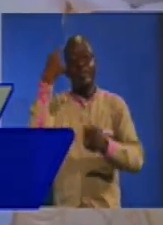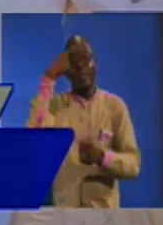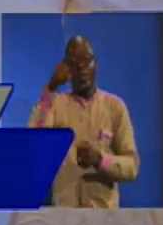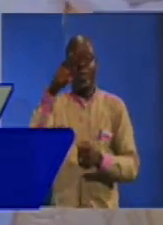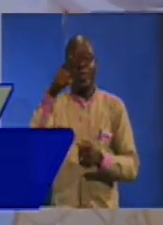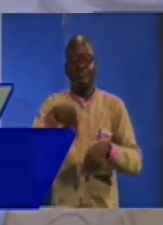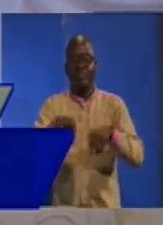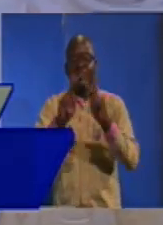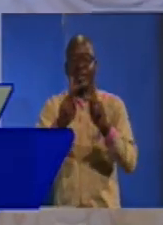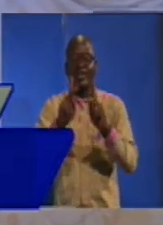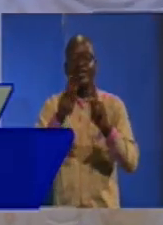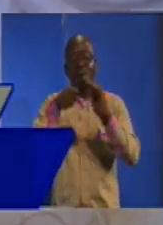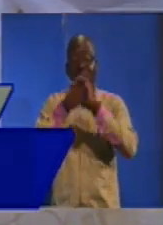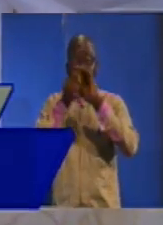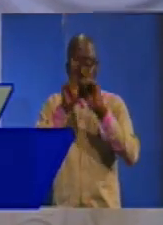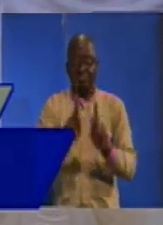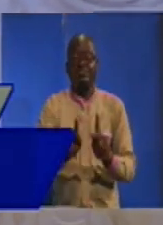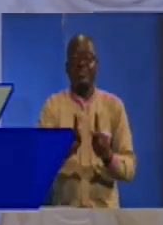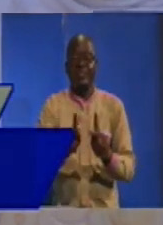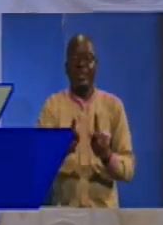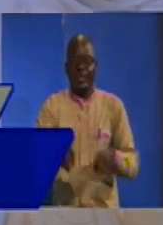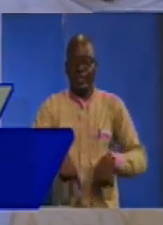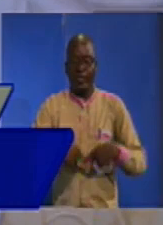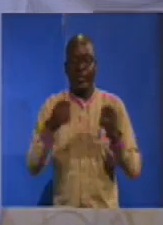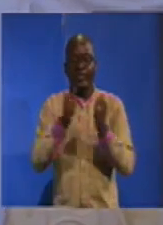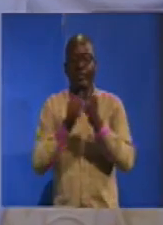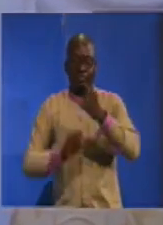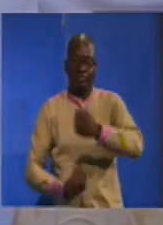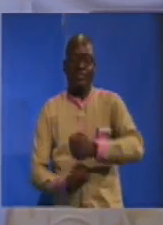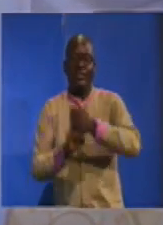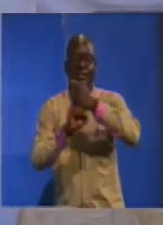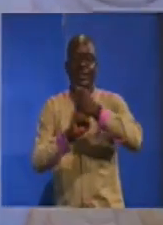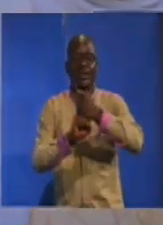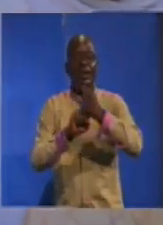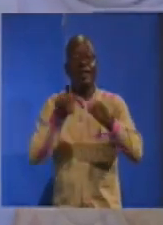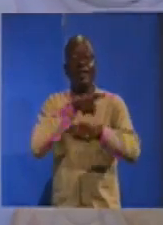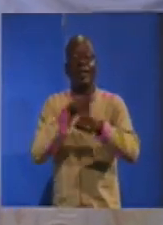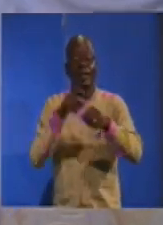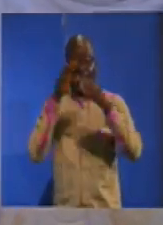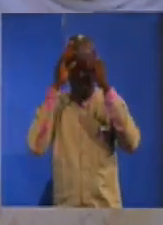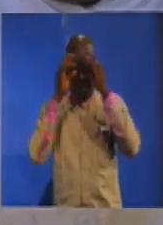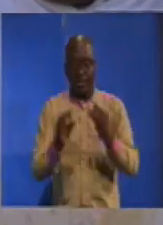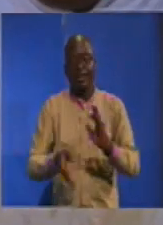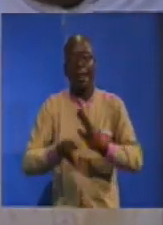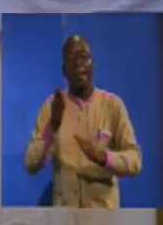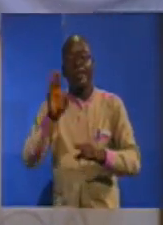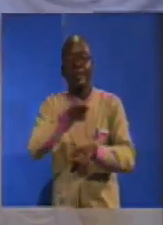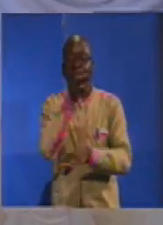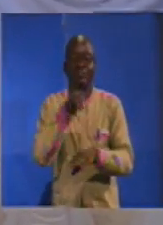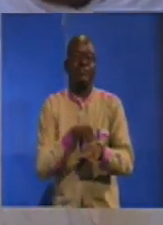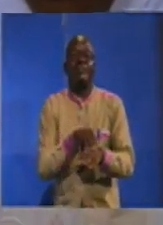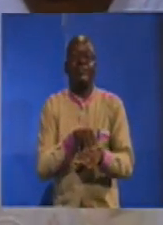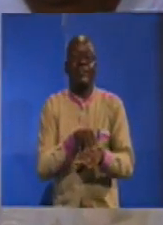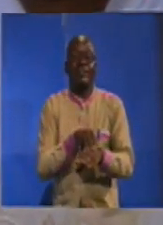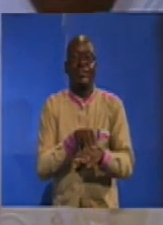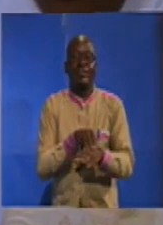pour permettre aux réfugiés de vivre dans la sécurité tant qu'ils n'ont pas décidé de rentrer au Mali. Et